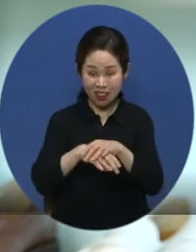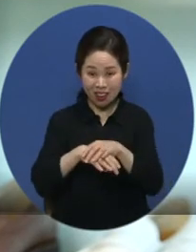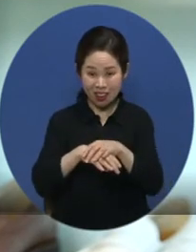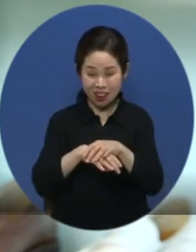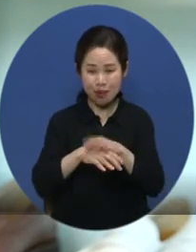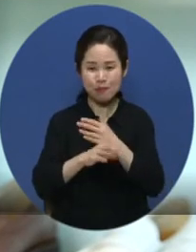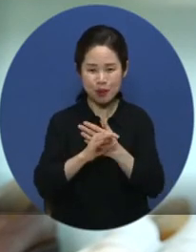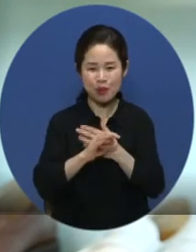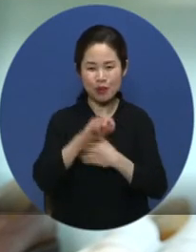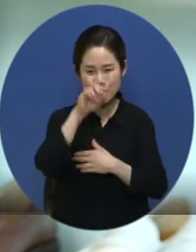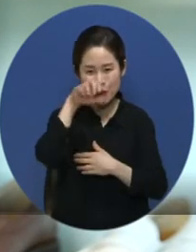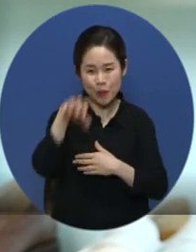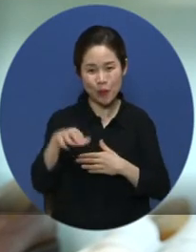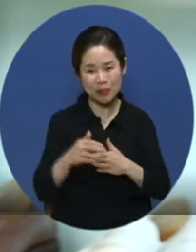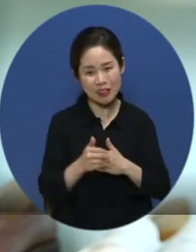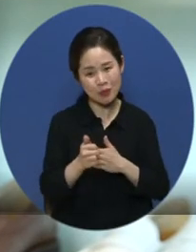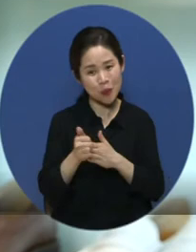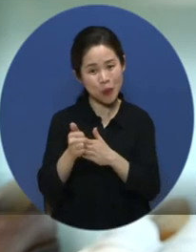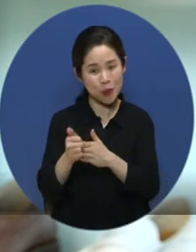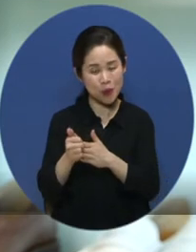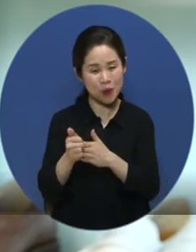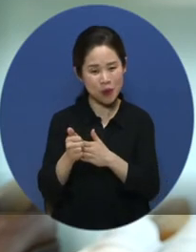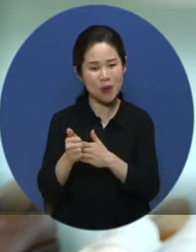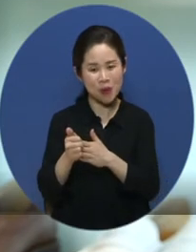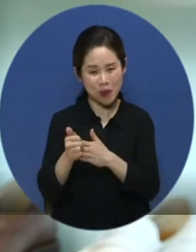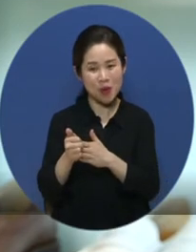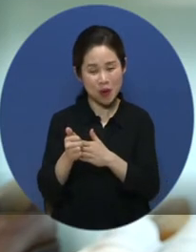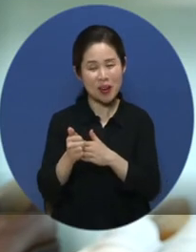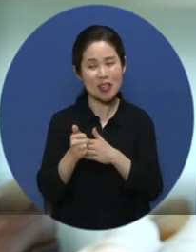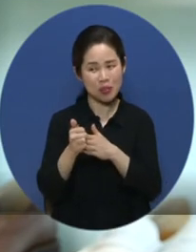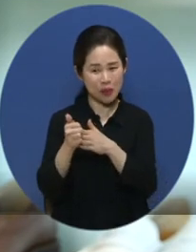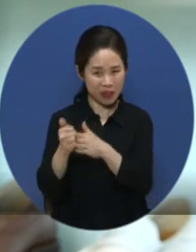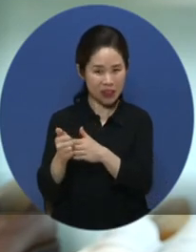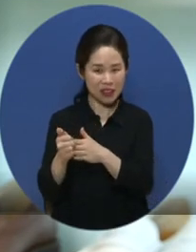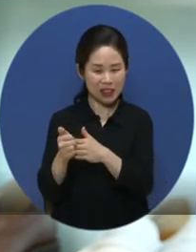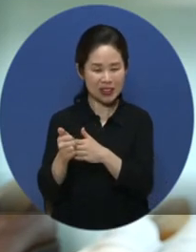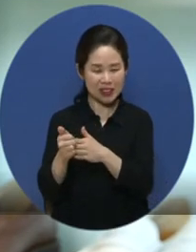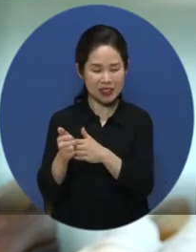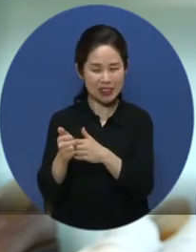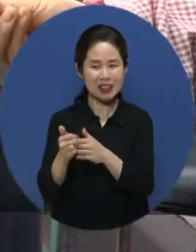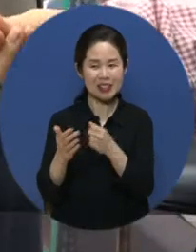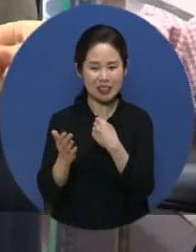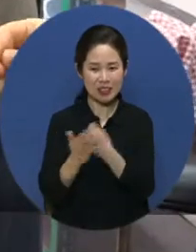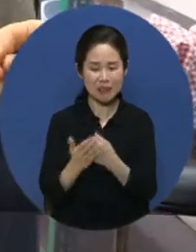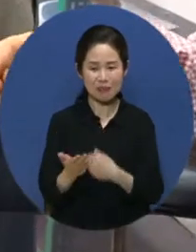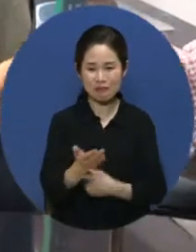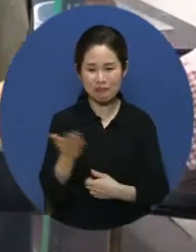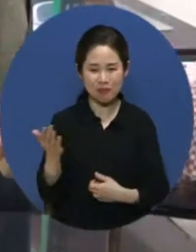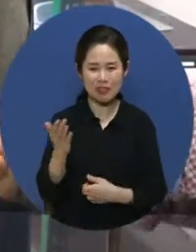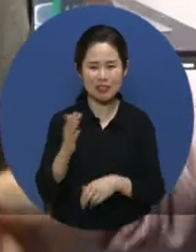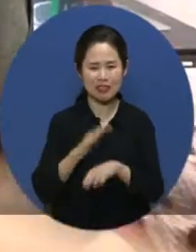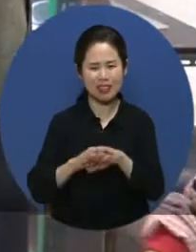굉장히 큰 하나의 속뜻이 있어서 잘 될 거라 생각하고 특히